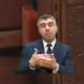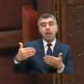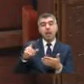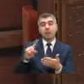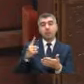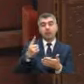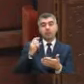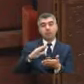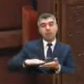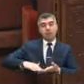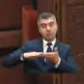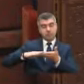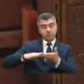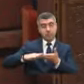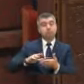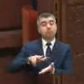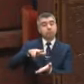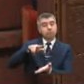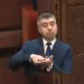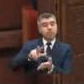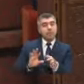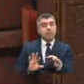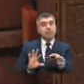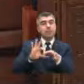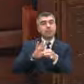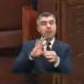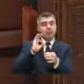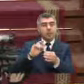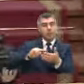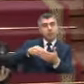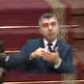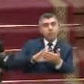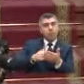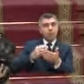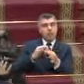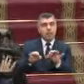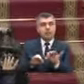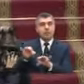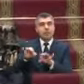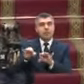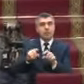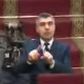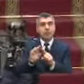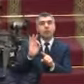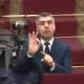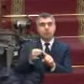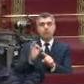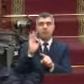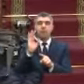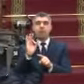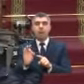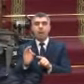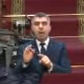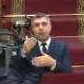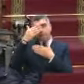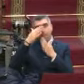نسبة النمو. صادقنا على واحد الاتفاقية في 2007 وبفضل الاستراتيجية الوطنية لمحاربة الفساد تحسن نقاط المغرب في مؤشر إدراك